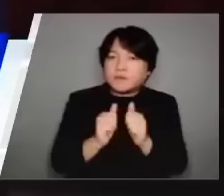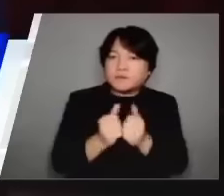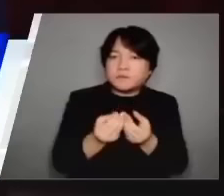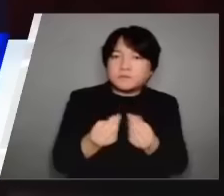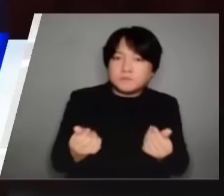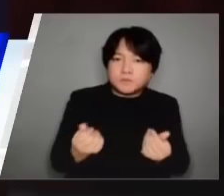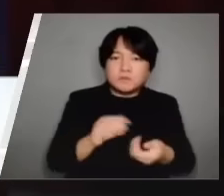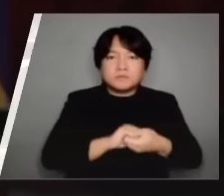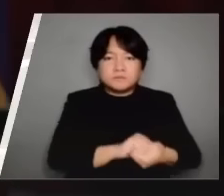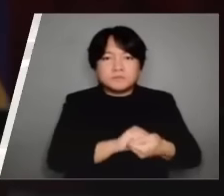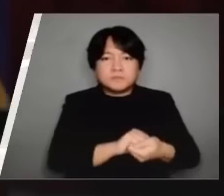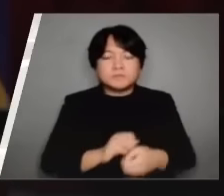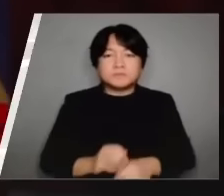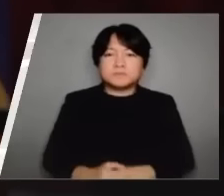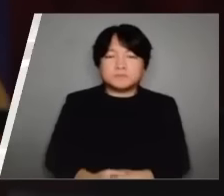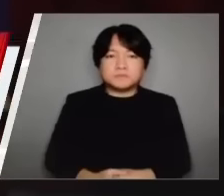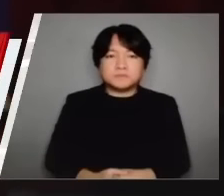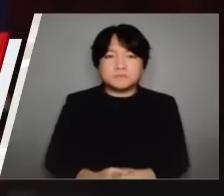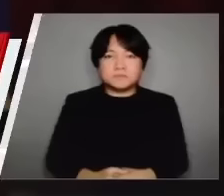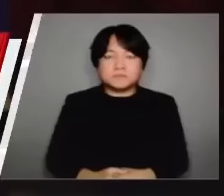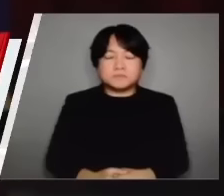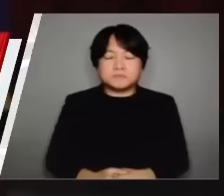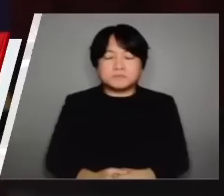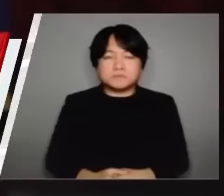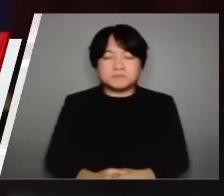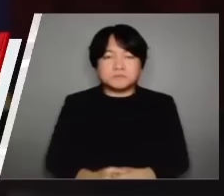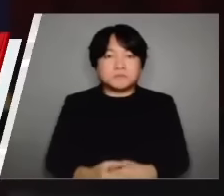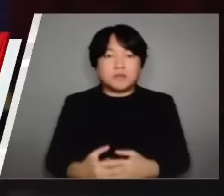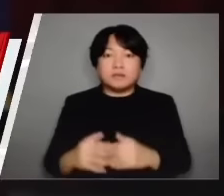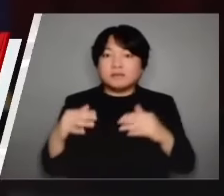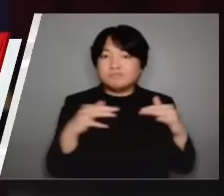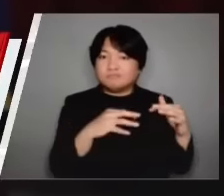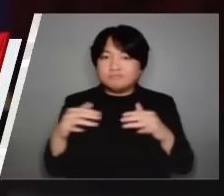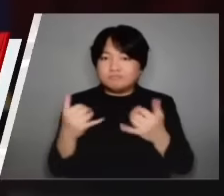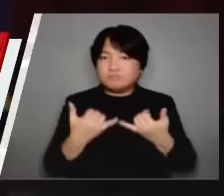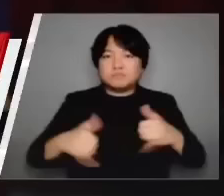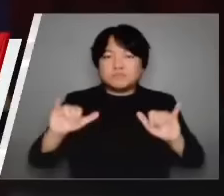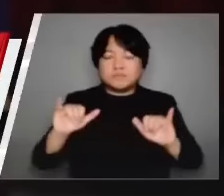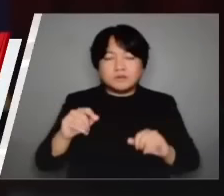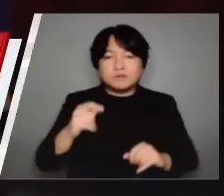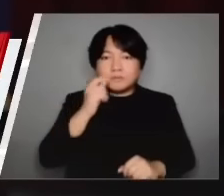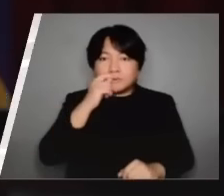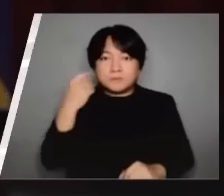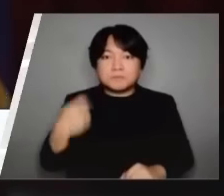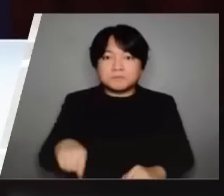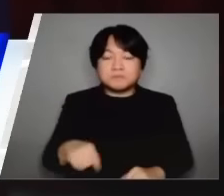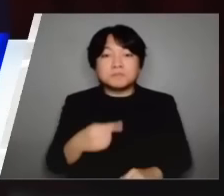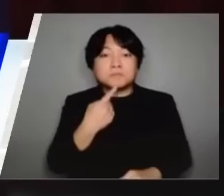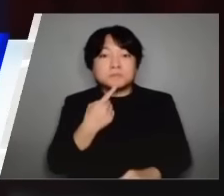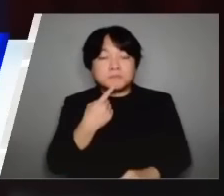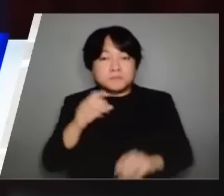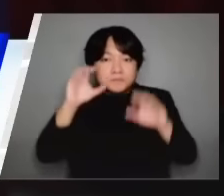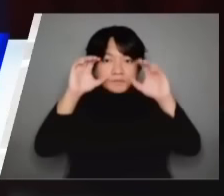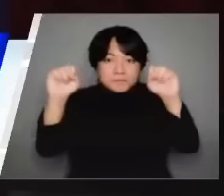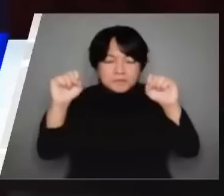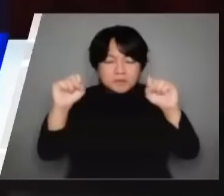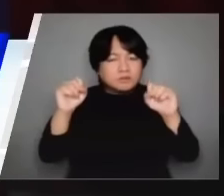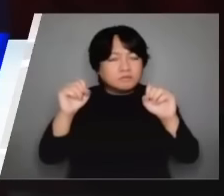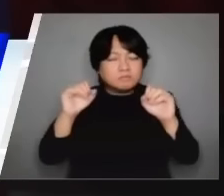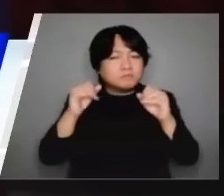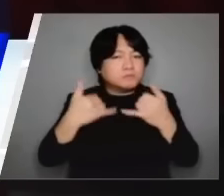bagamat nasa kalagitnaan ng gyera ang bansang Ukraine minarapat pa rin ni president volodimir zelensky na Bumisita sa ating